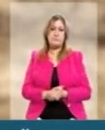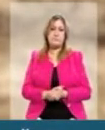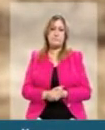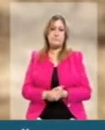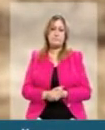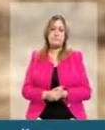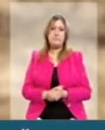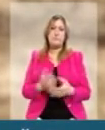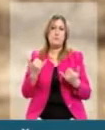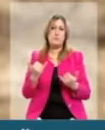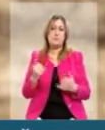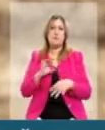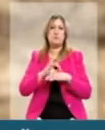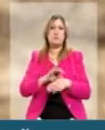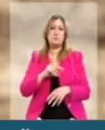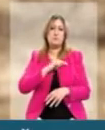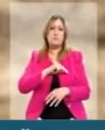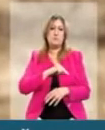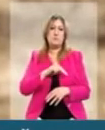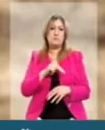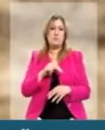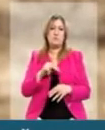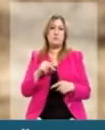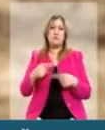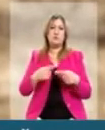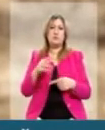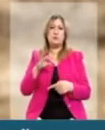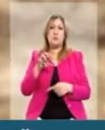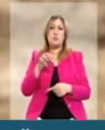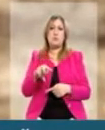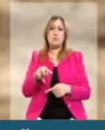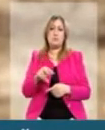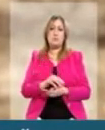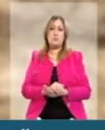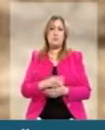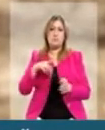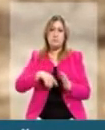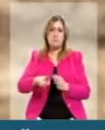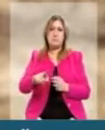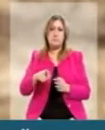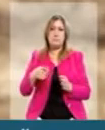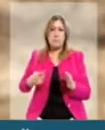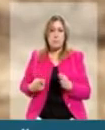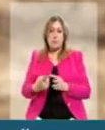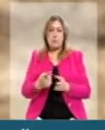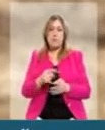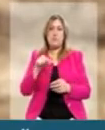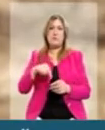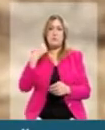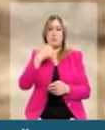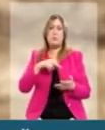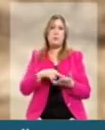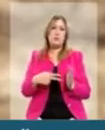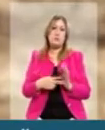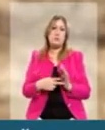Сейчас вот ведутся работы по переходу через Тобыл, то есть способом прокола. В этом году